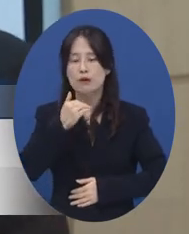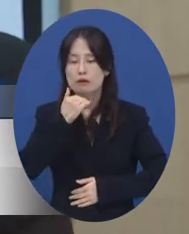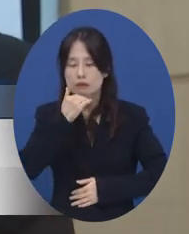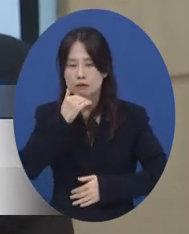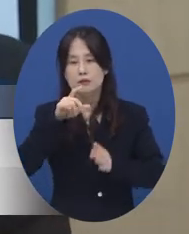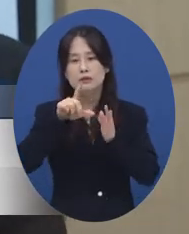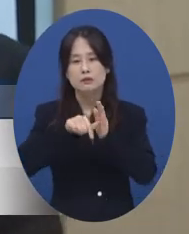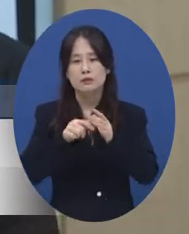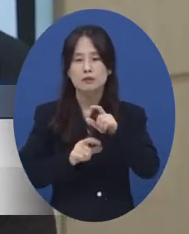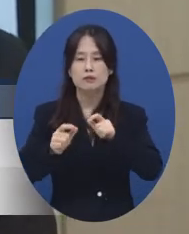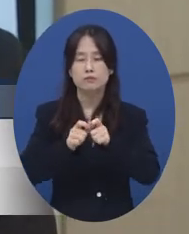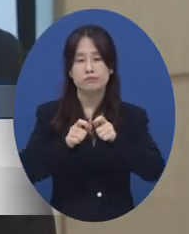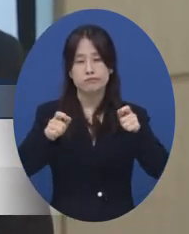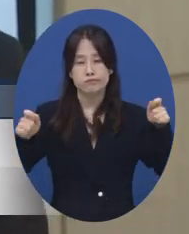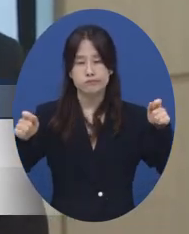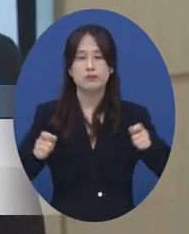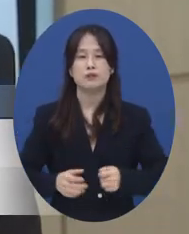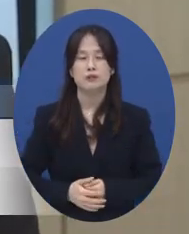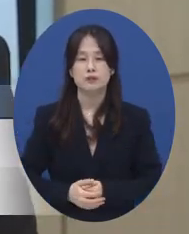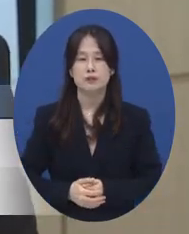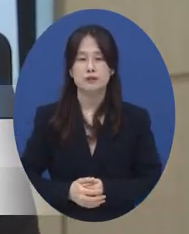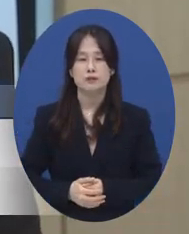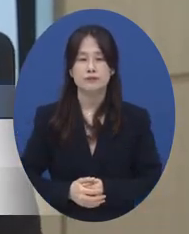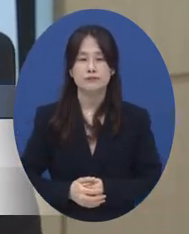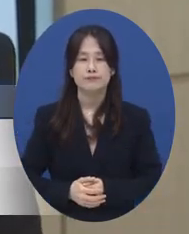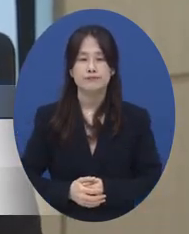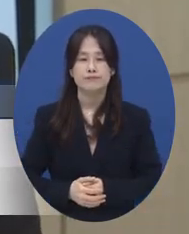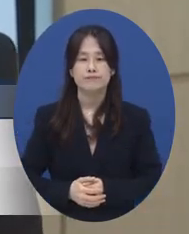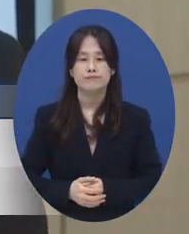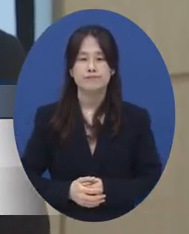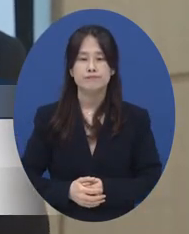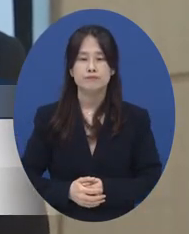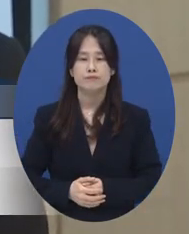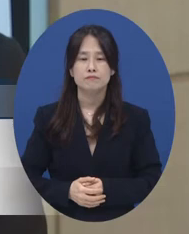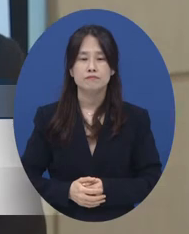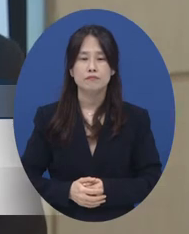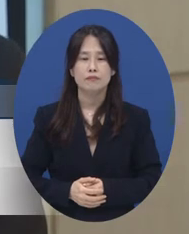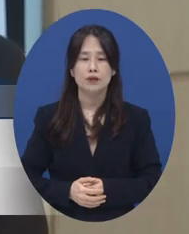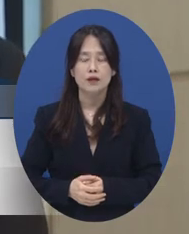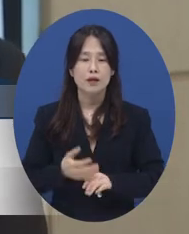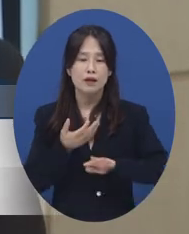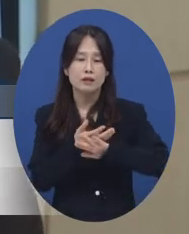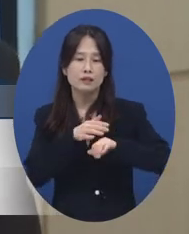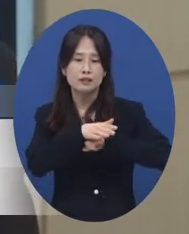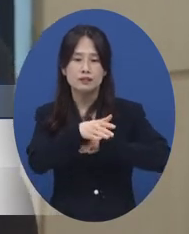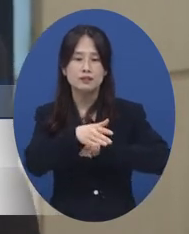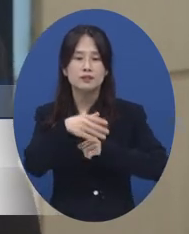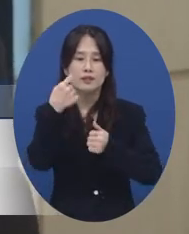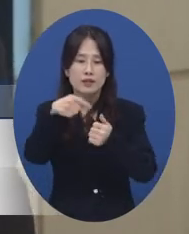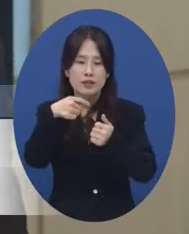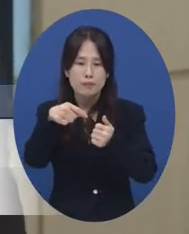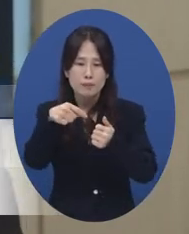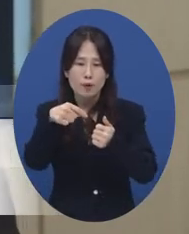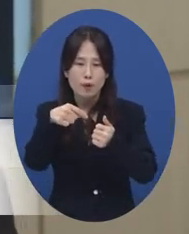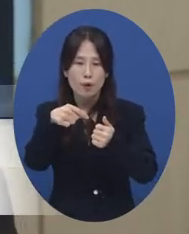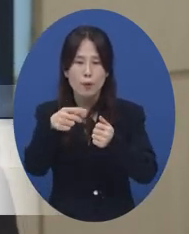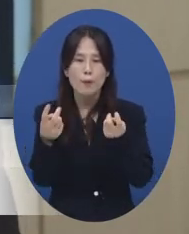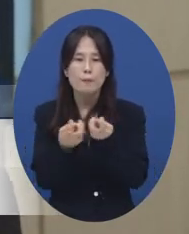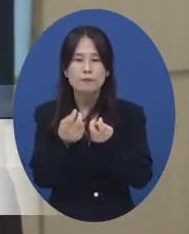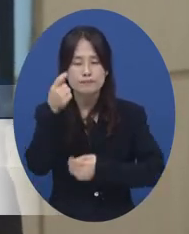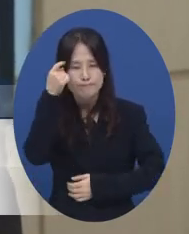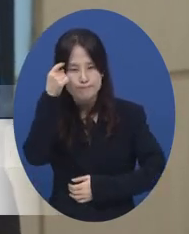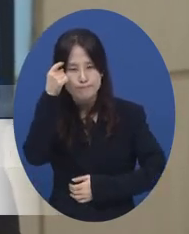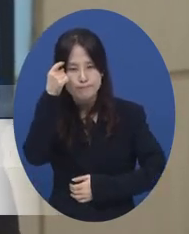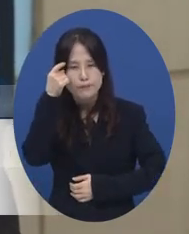이제 기다리는 시간들은 계속 지체가 되고, 그러다 보니까 이제 저희가 이제 다른 방식의 이제 교육 방법을 생각을